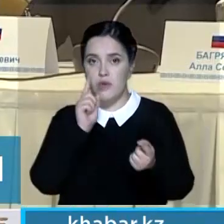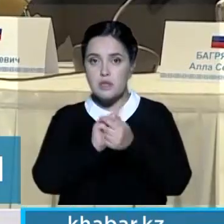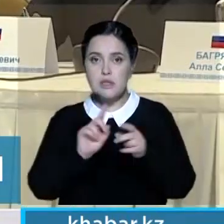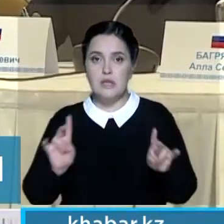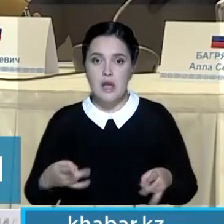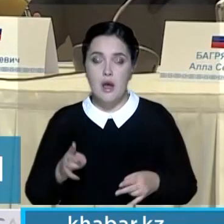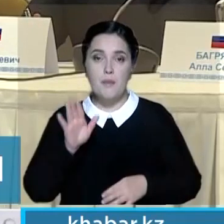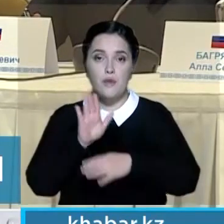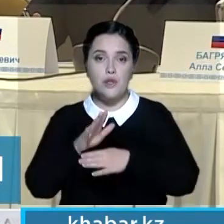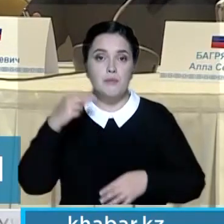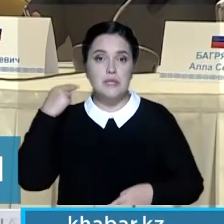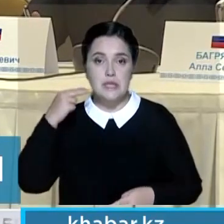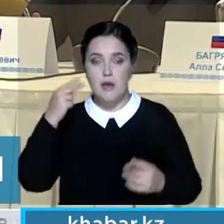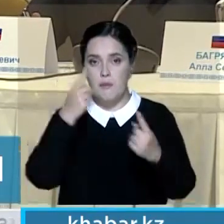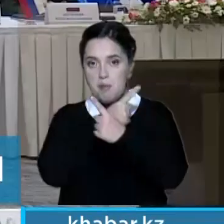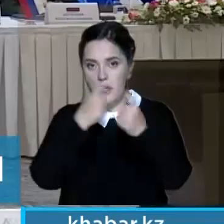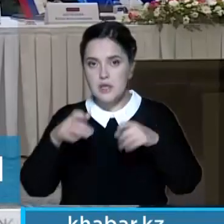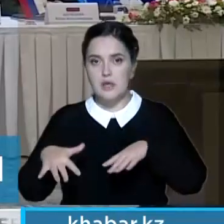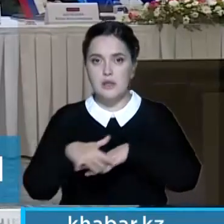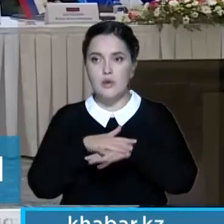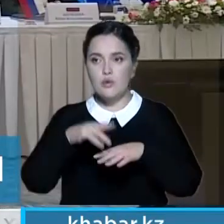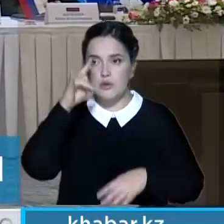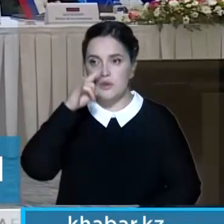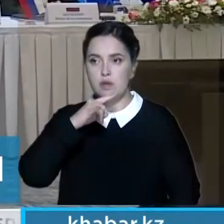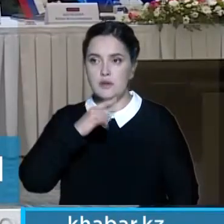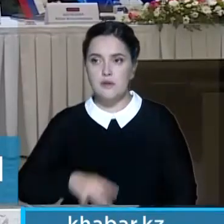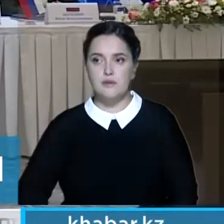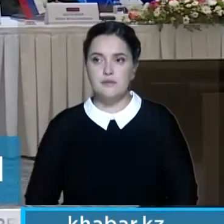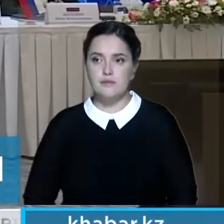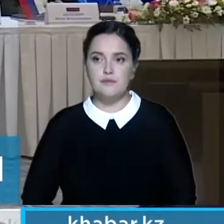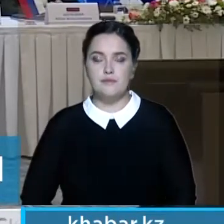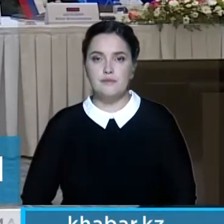очное взаимодействие, поручил президент в послании народу Казахстана.